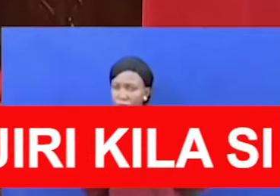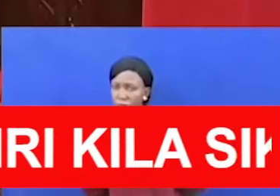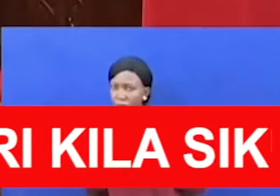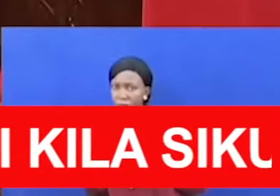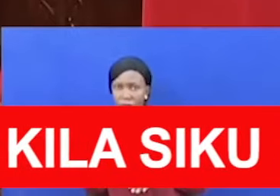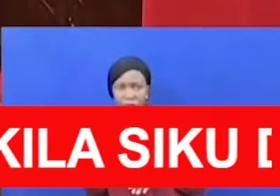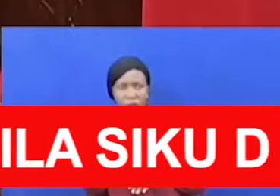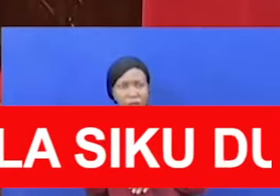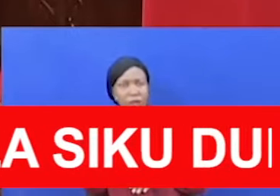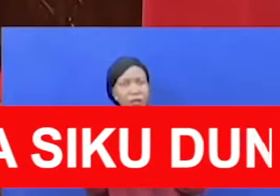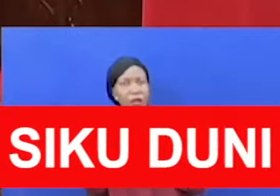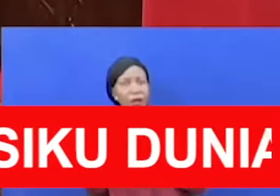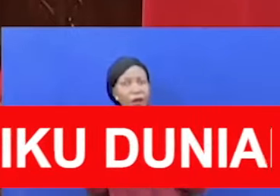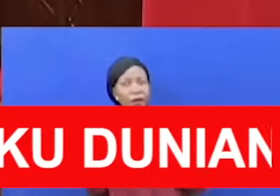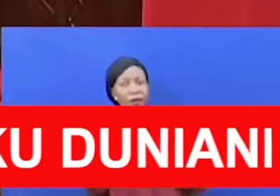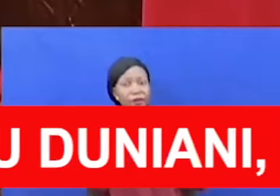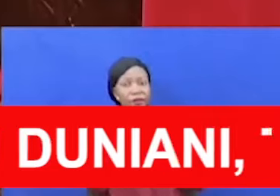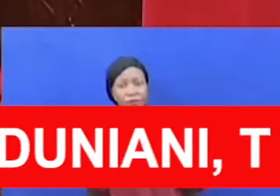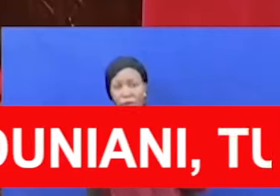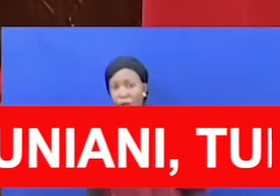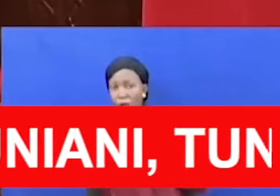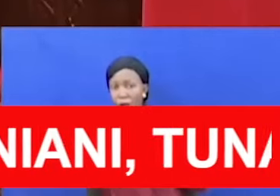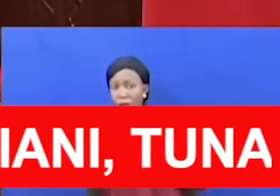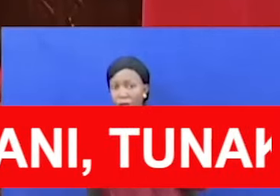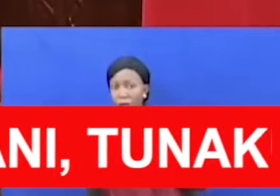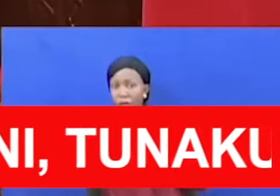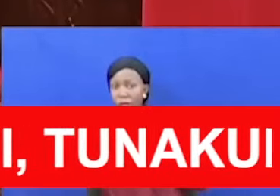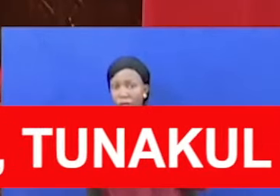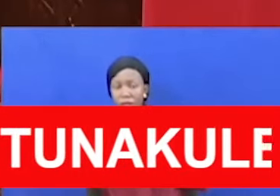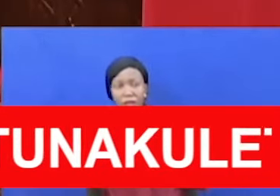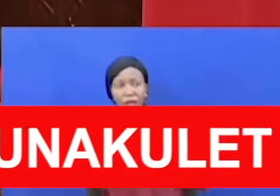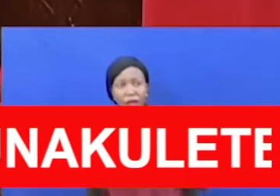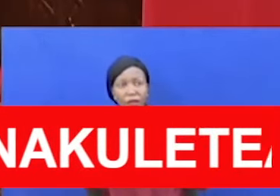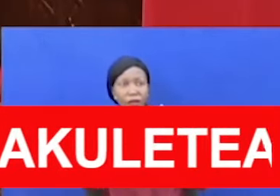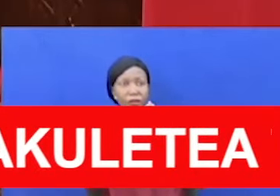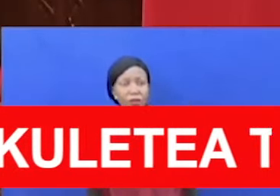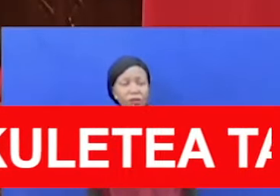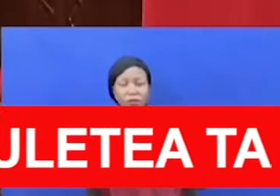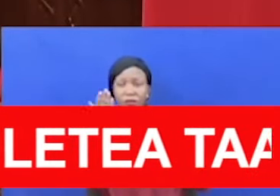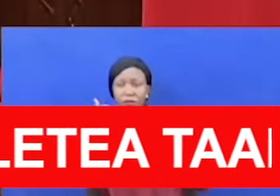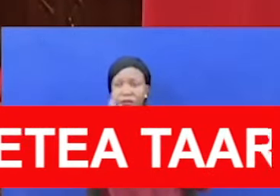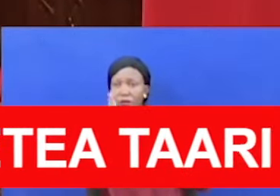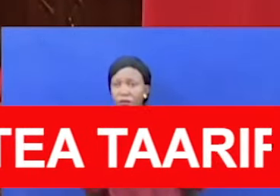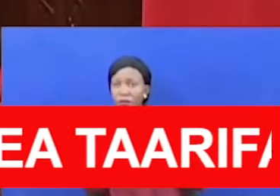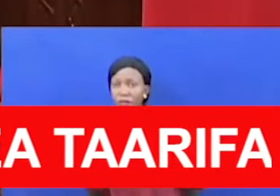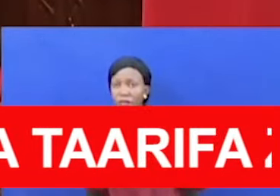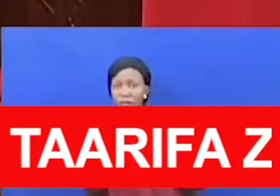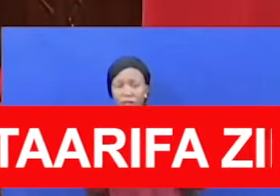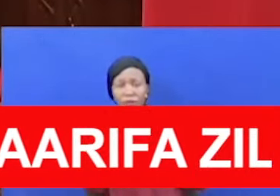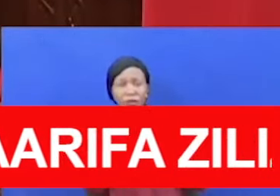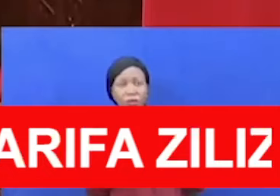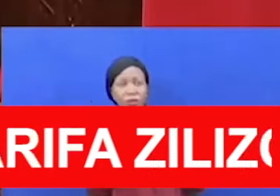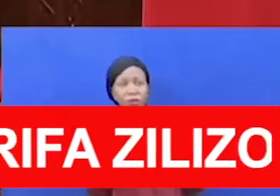ukienda kwenye mfumo huu kwa kipindi hiki ambacho Afrika Mashariki na serikali imepitia changamoto ya internet, kwa maana ya